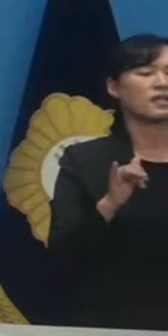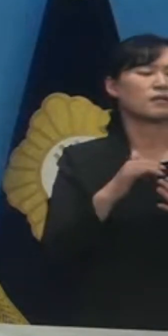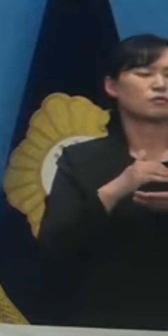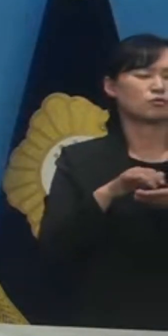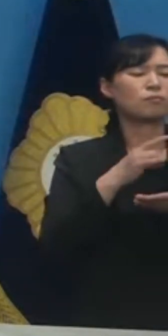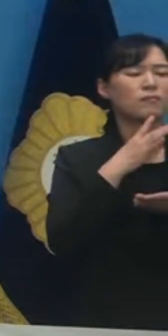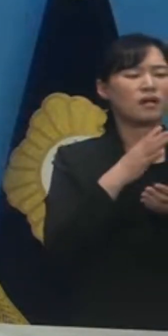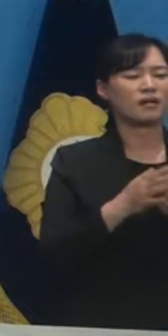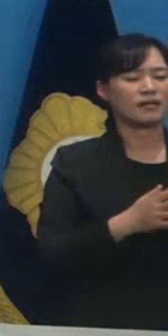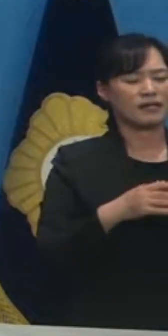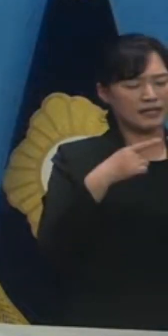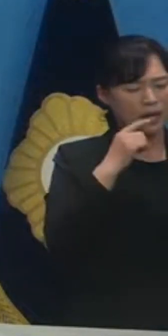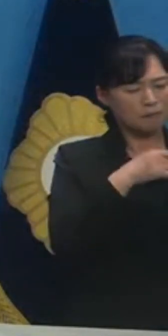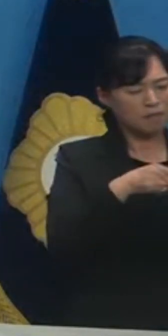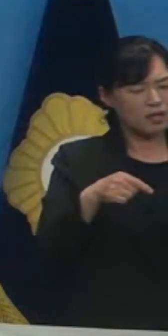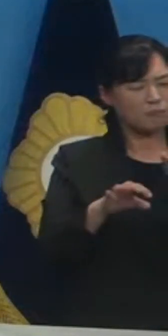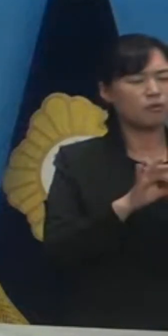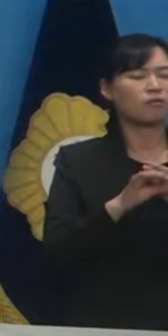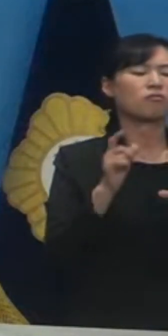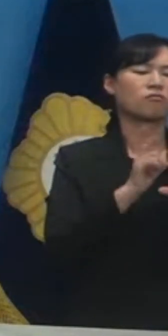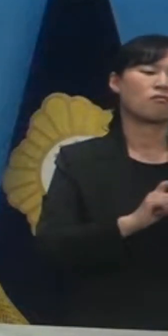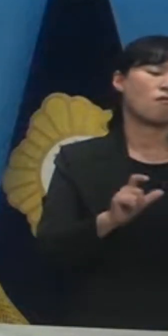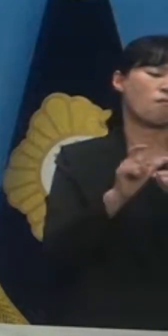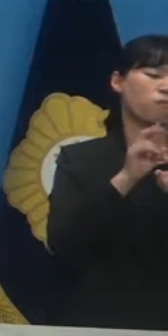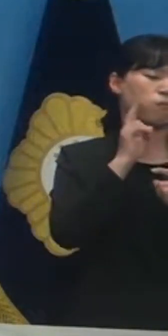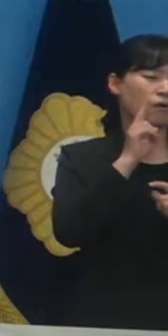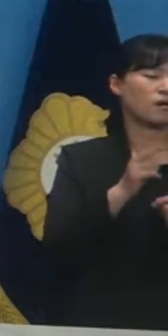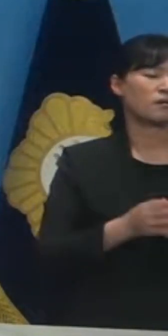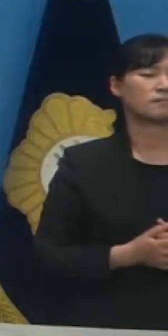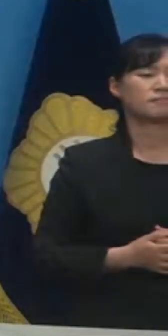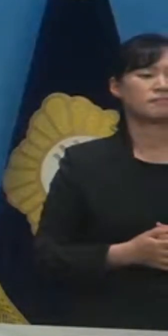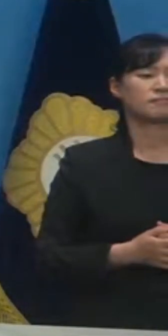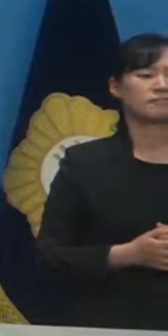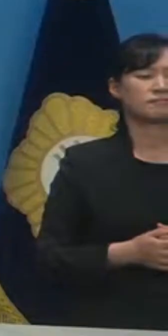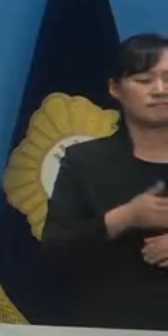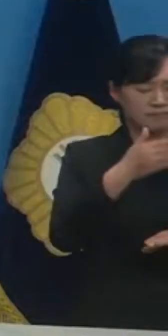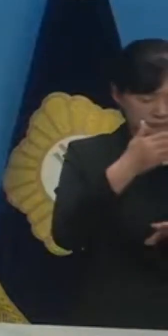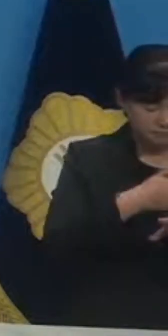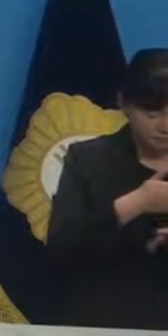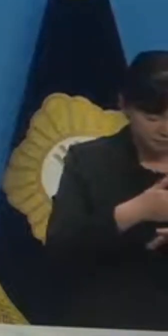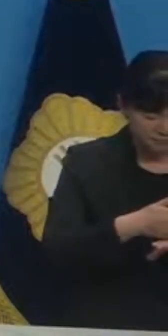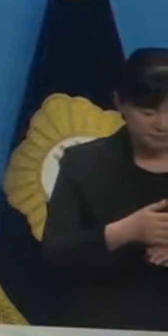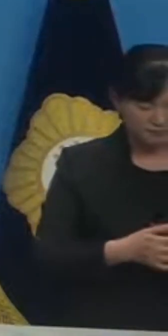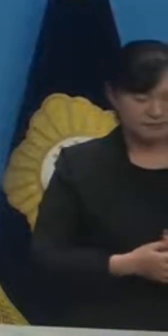그렇습니다. 개인적 피해까지 하는 상상을 초월할 정도로 많습니다. 네, 감사합니다.